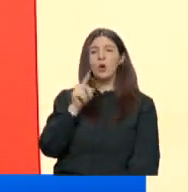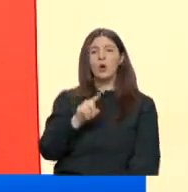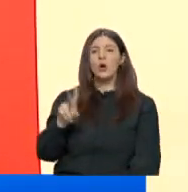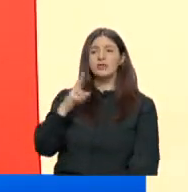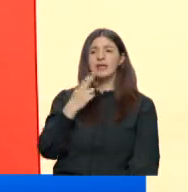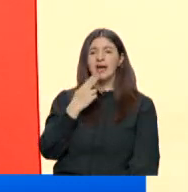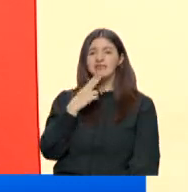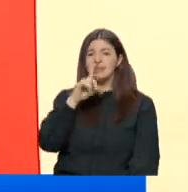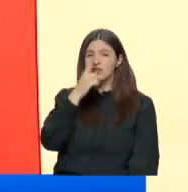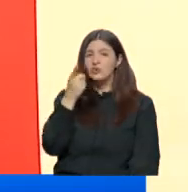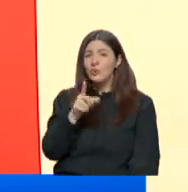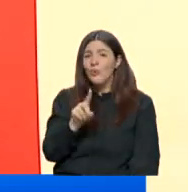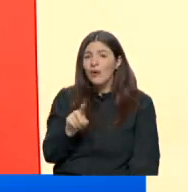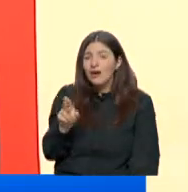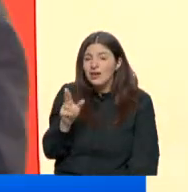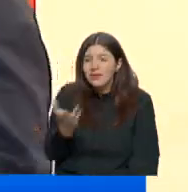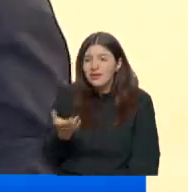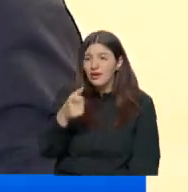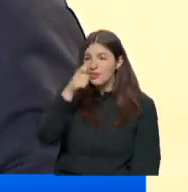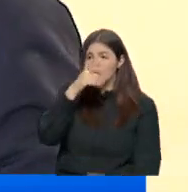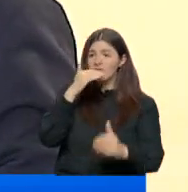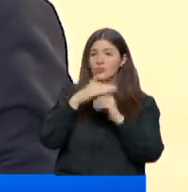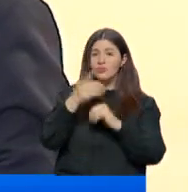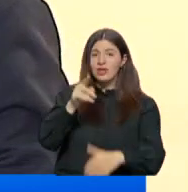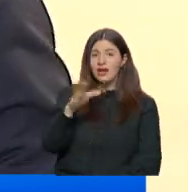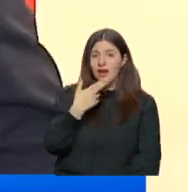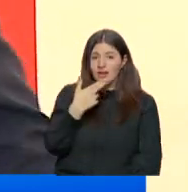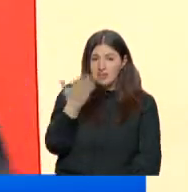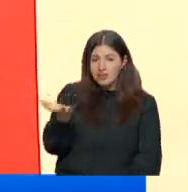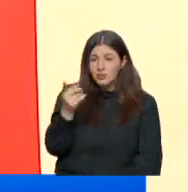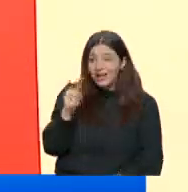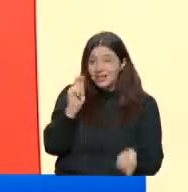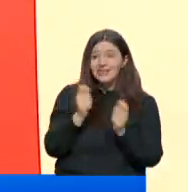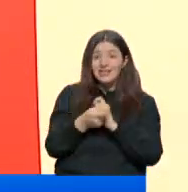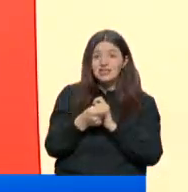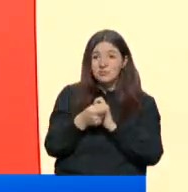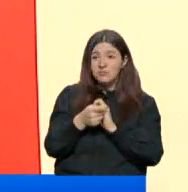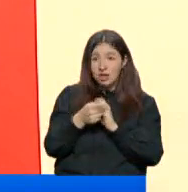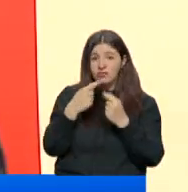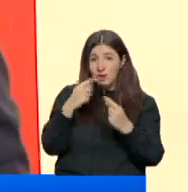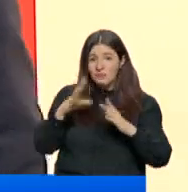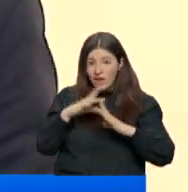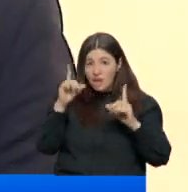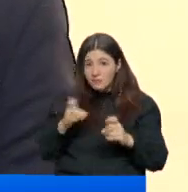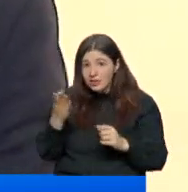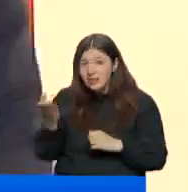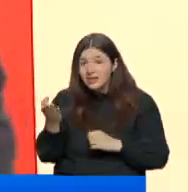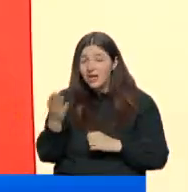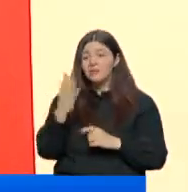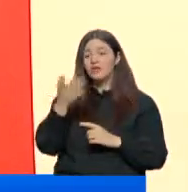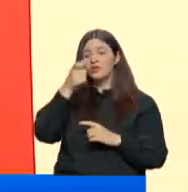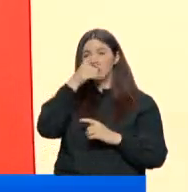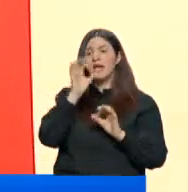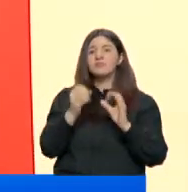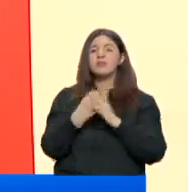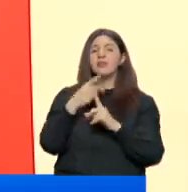%17'si kadın. Sadece %17'si. Türkiye'de nüfusun %50'si kadın. Şimdi bunu değiştirme iddiamız var mı? Mesela Türkiye'de bir